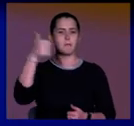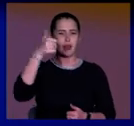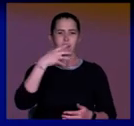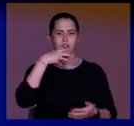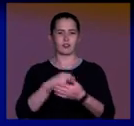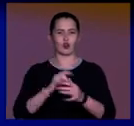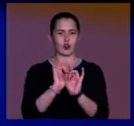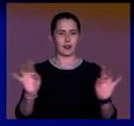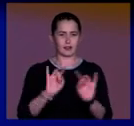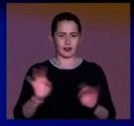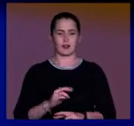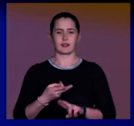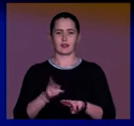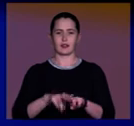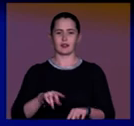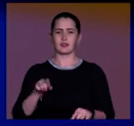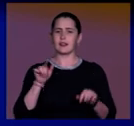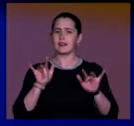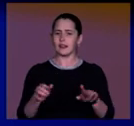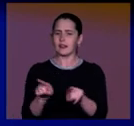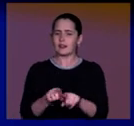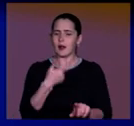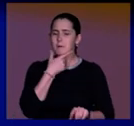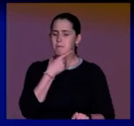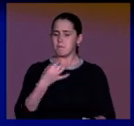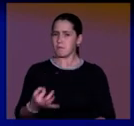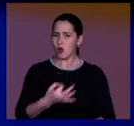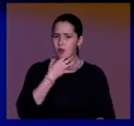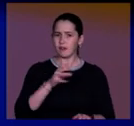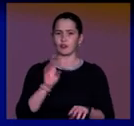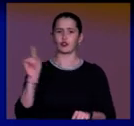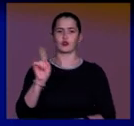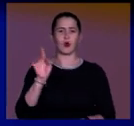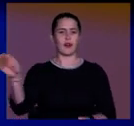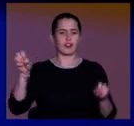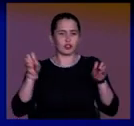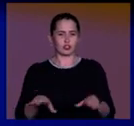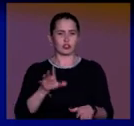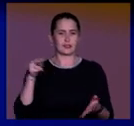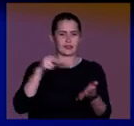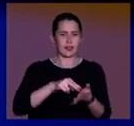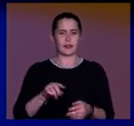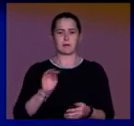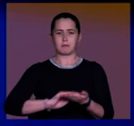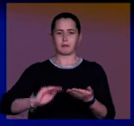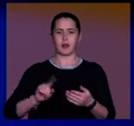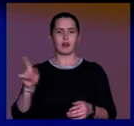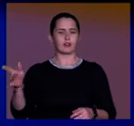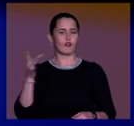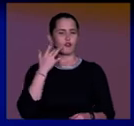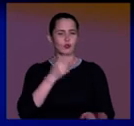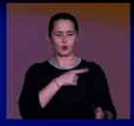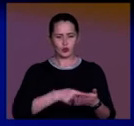свои рассказы и это дело так ей понравилось что она решила стать писателем всю жизнь яна михайловна